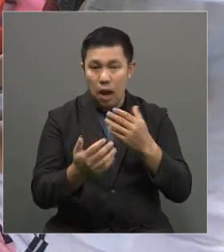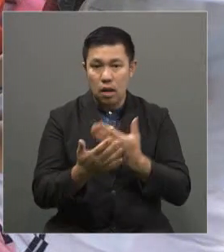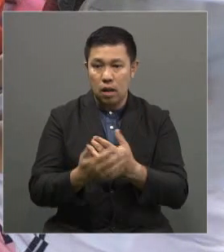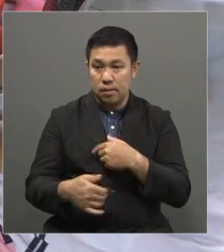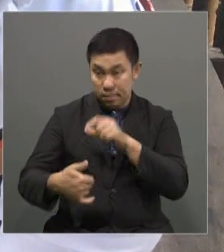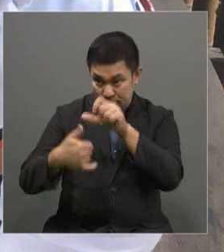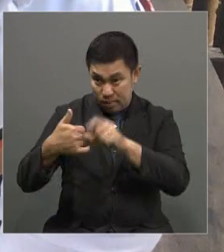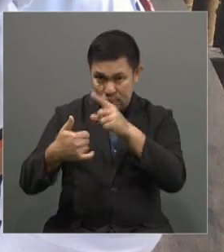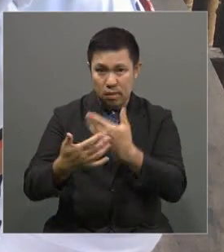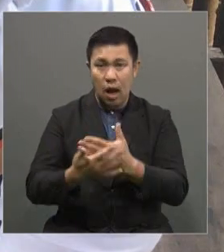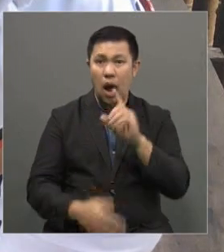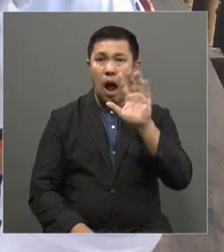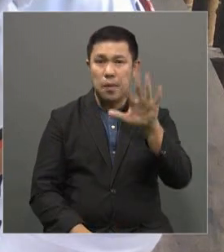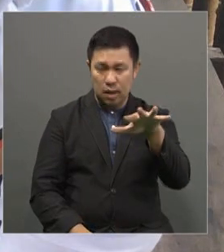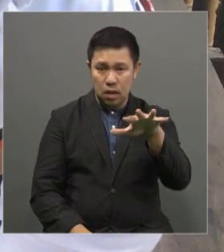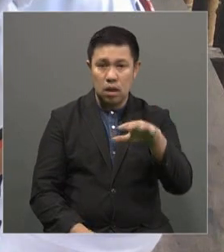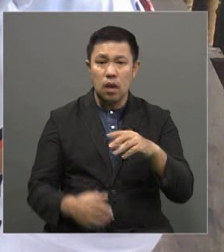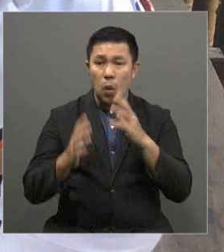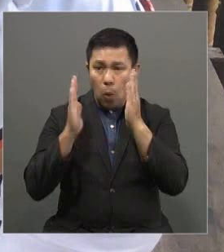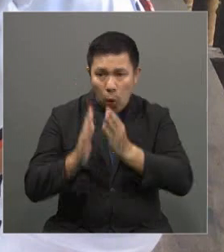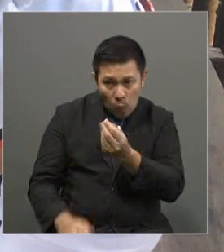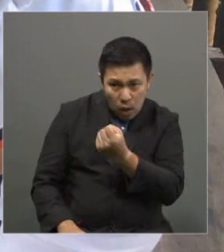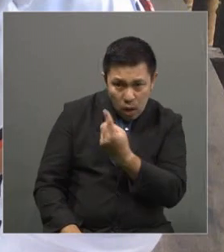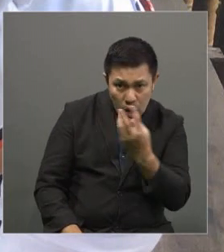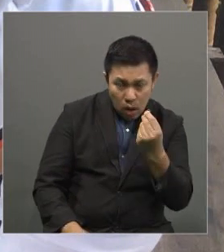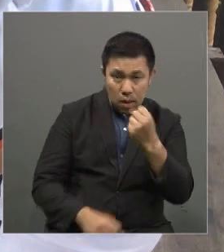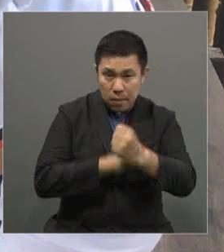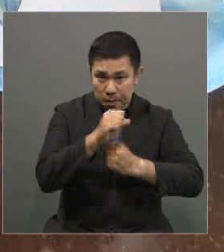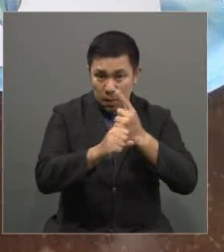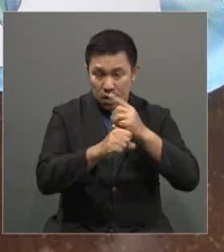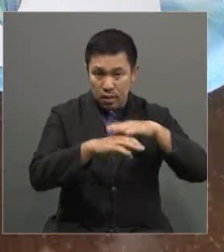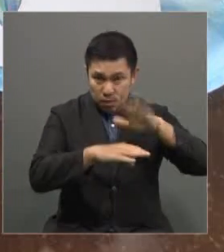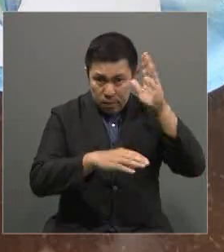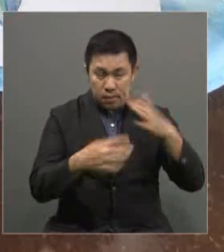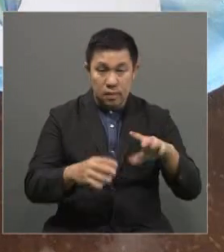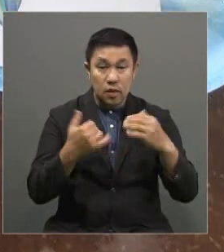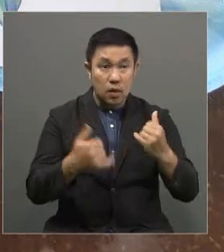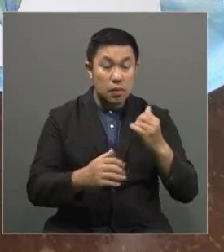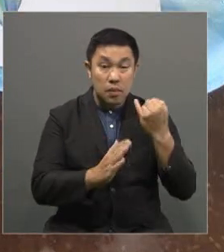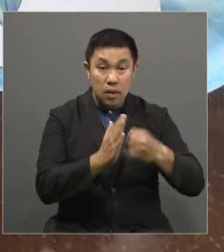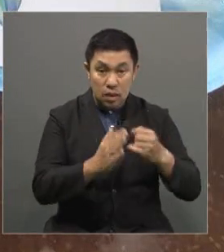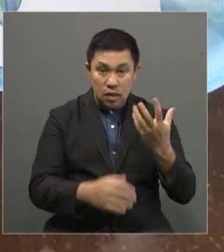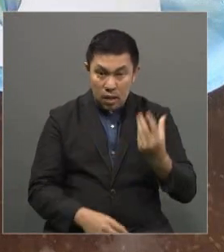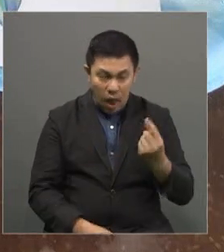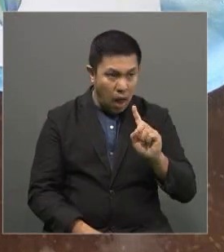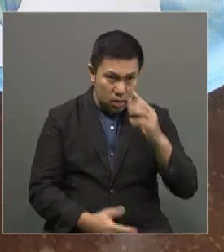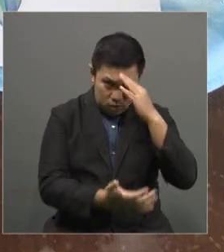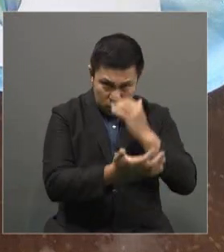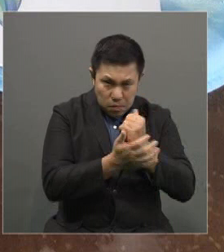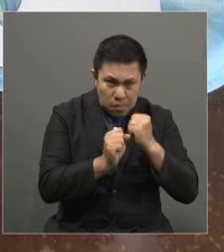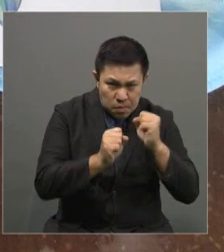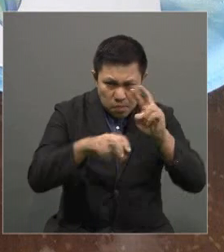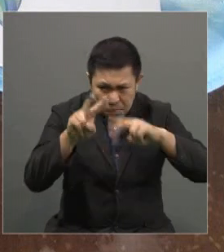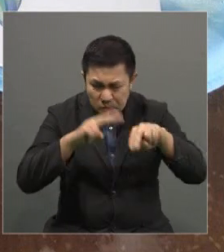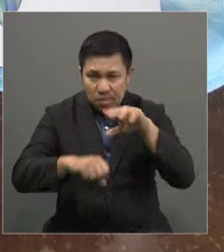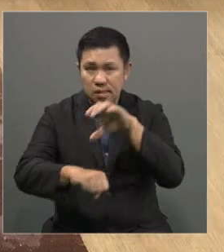5,000แล้วคิดดูว่าครั้งนึงพาไปกี่คนแล้วทำมามากกว่า 1ปีนะครับส่วนผู้ต้องหาที่เหลือตอนนี้ตำรวจยังอยู่ระหว่างติดตามจับกุมและ